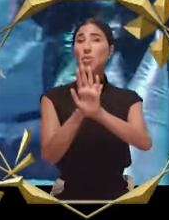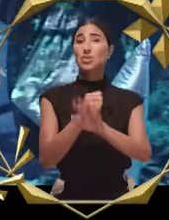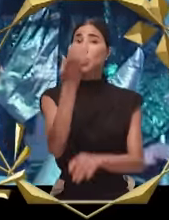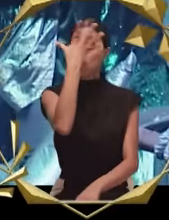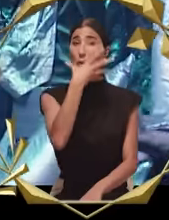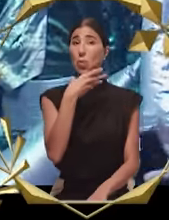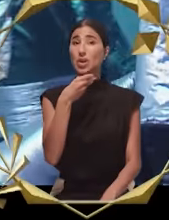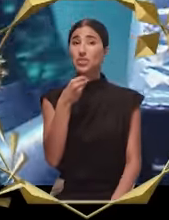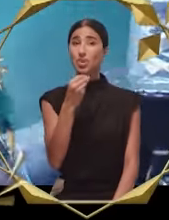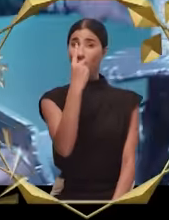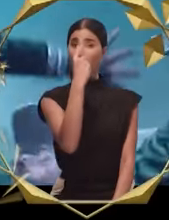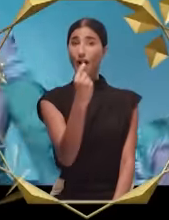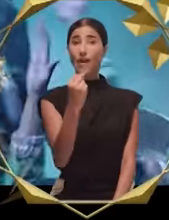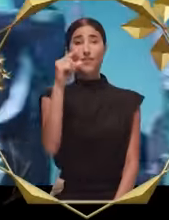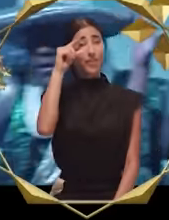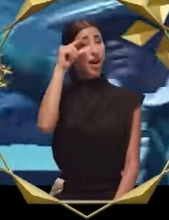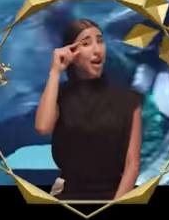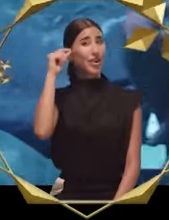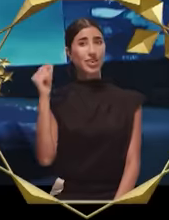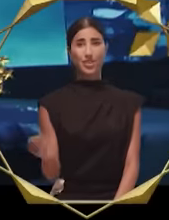وخانت وجهي وأنفي عيني